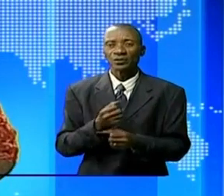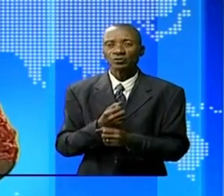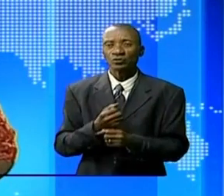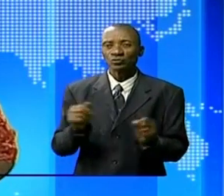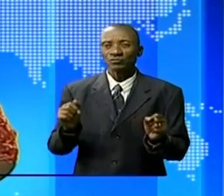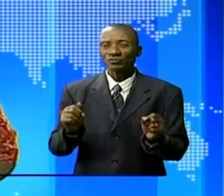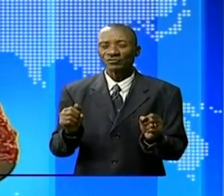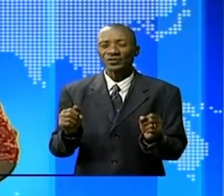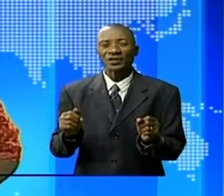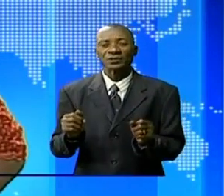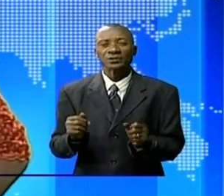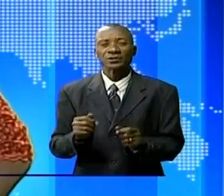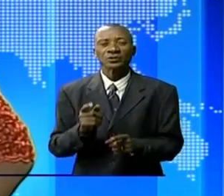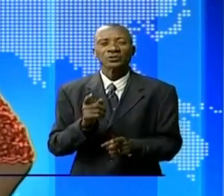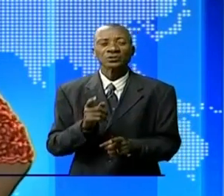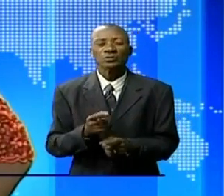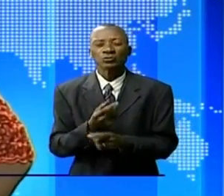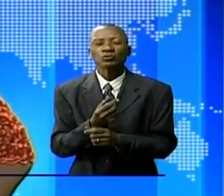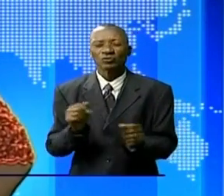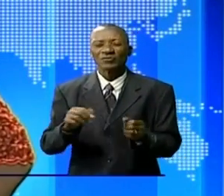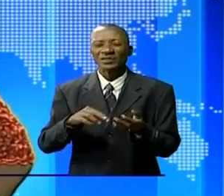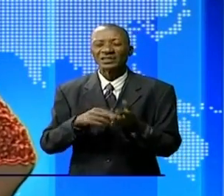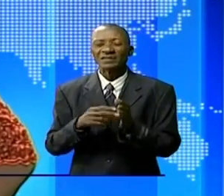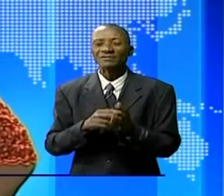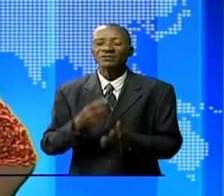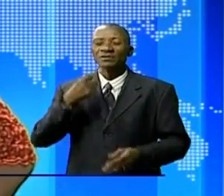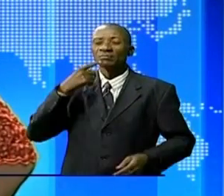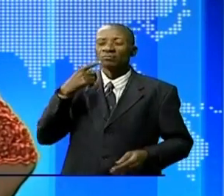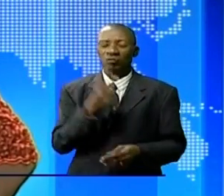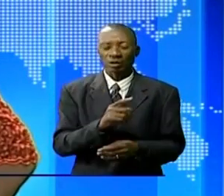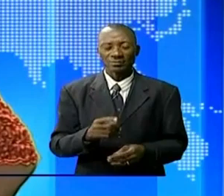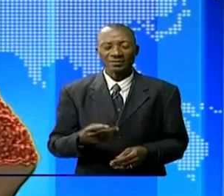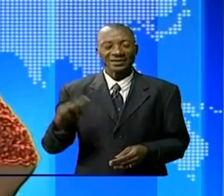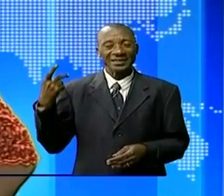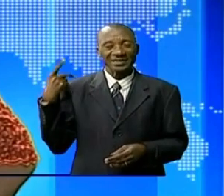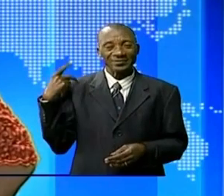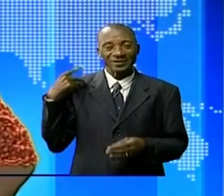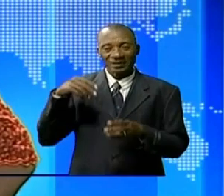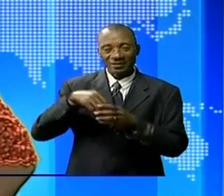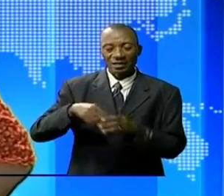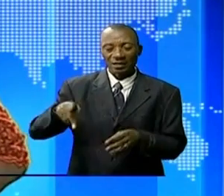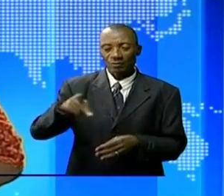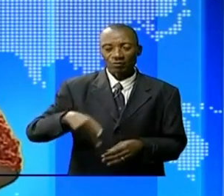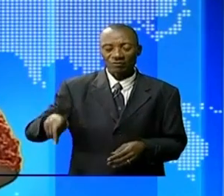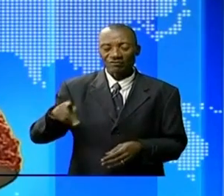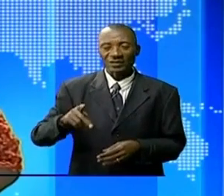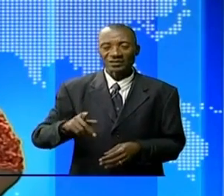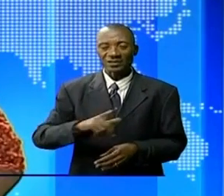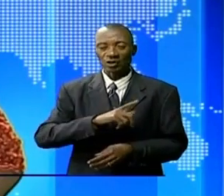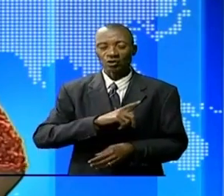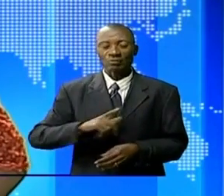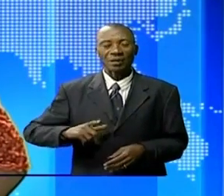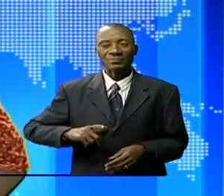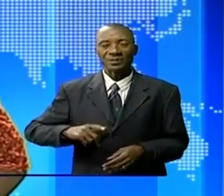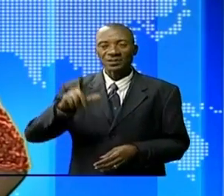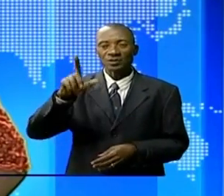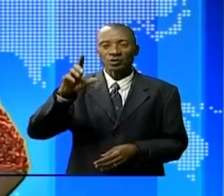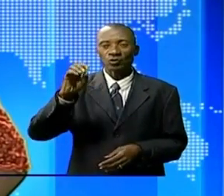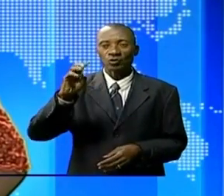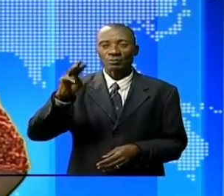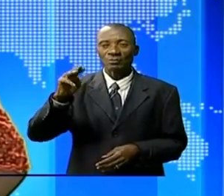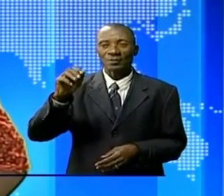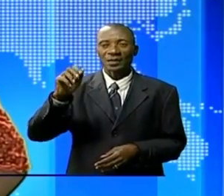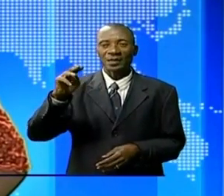incidentielle de députés de la province de l'oma ni le gouverneur de province c'est de lui qu'il s'agit reste en